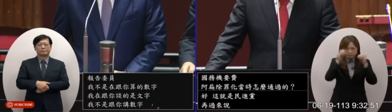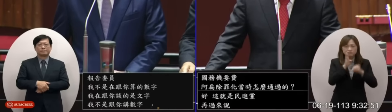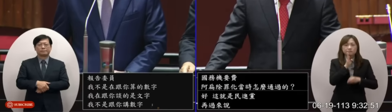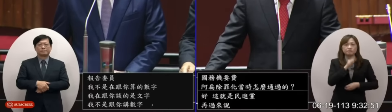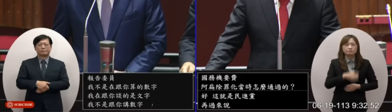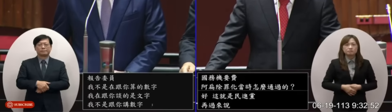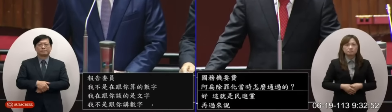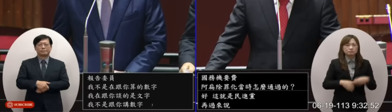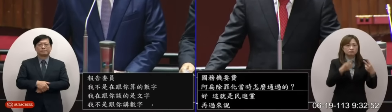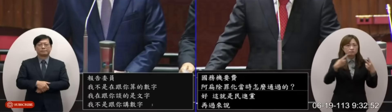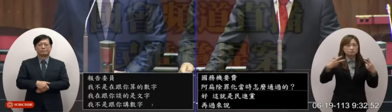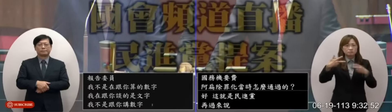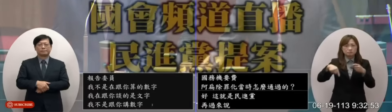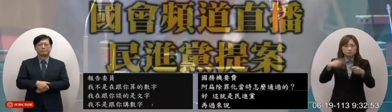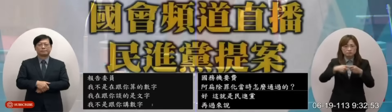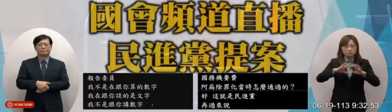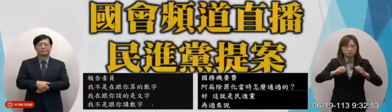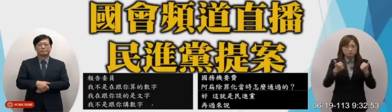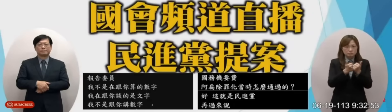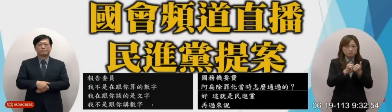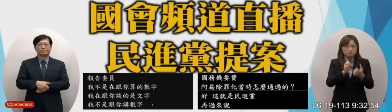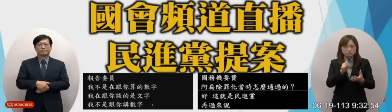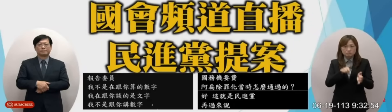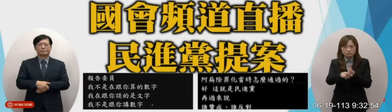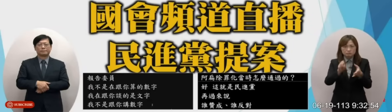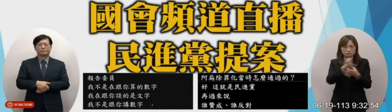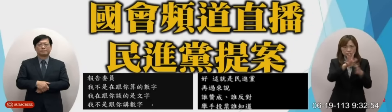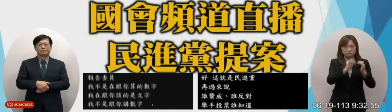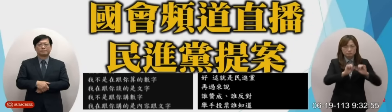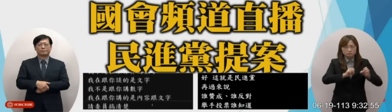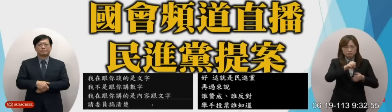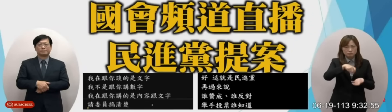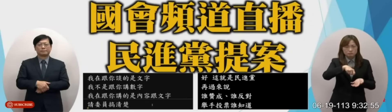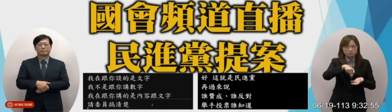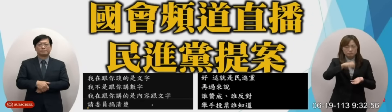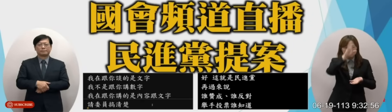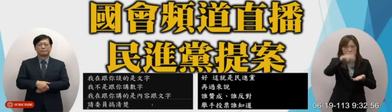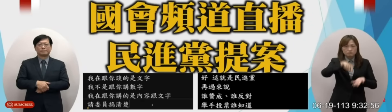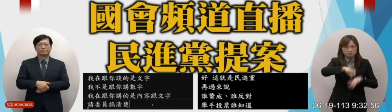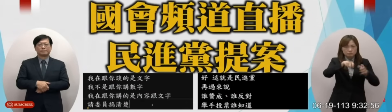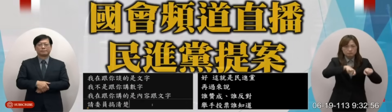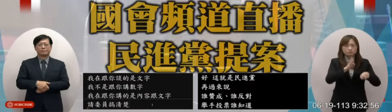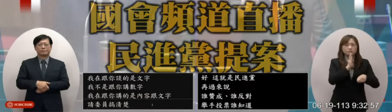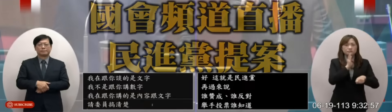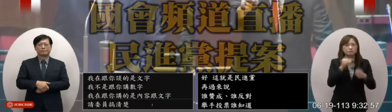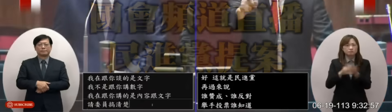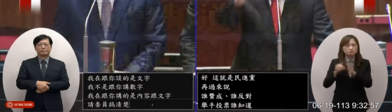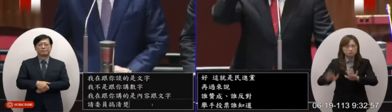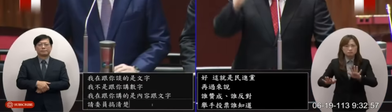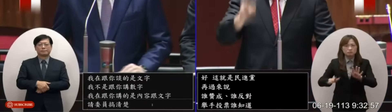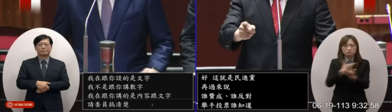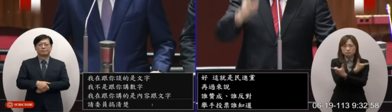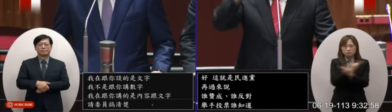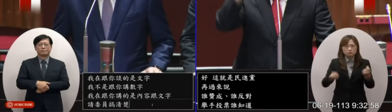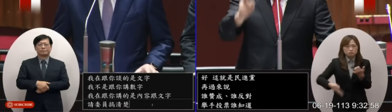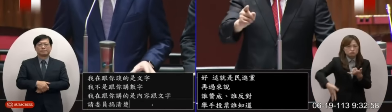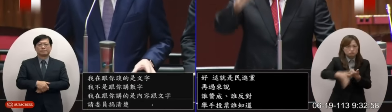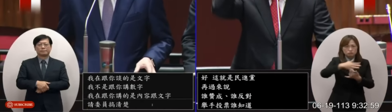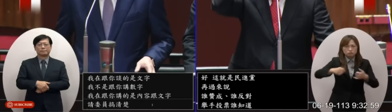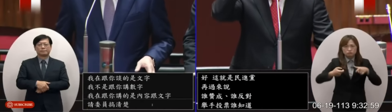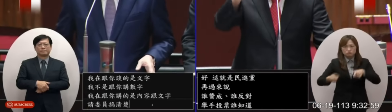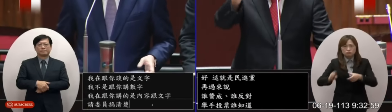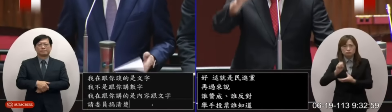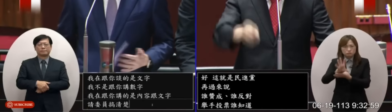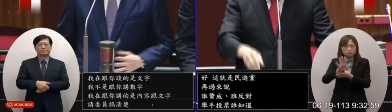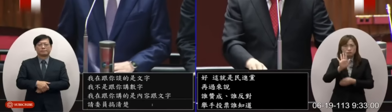2017年2月3号国会频道直播，这是民进党提案的。从那天开始，包括我们现在都是全国直播，在这里讲什么做